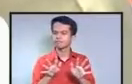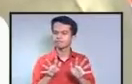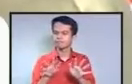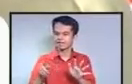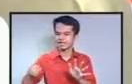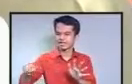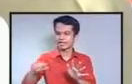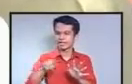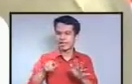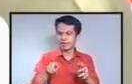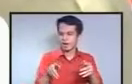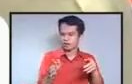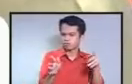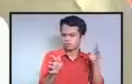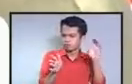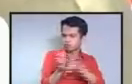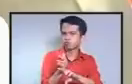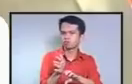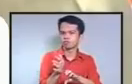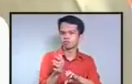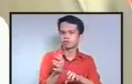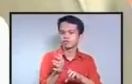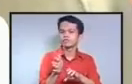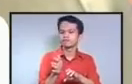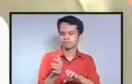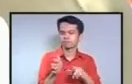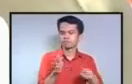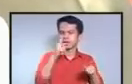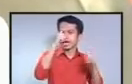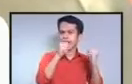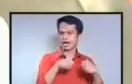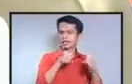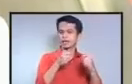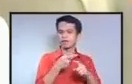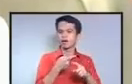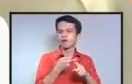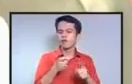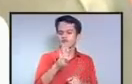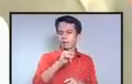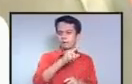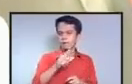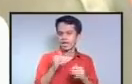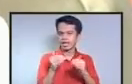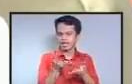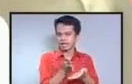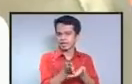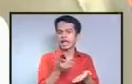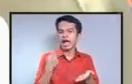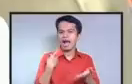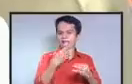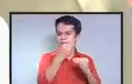salarin, mga suspected criminals, sang-ayon po sa ating Bill of Rights, ay meron pong